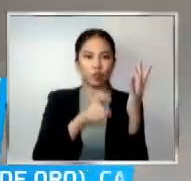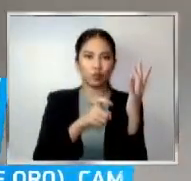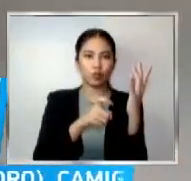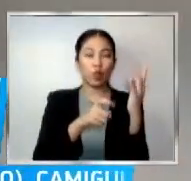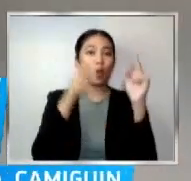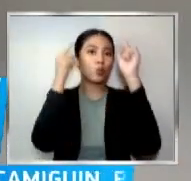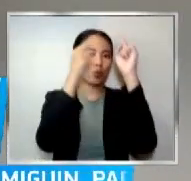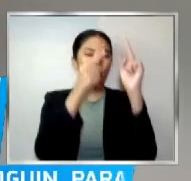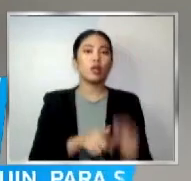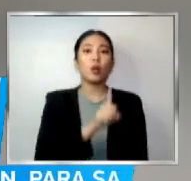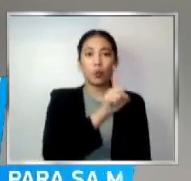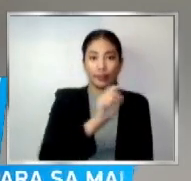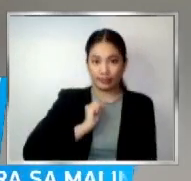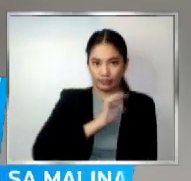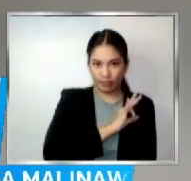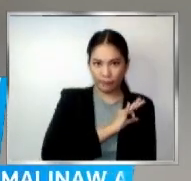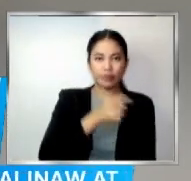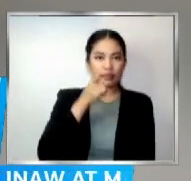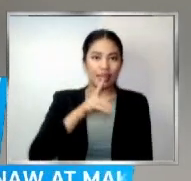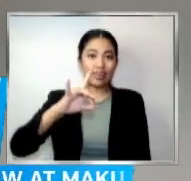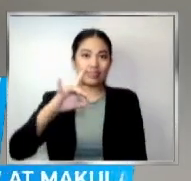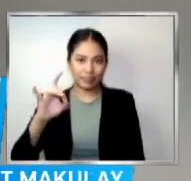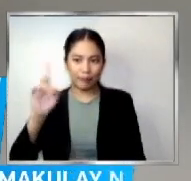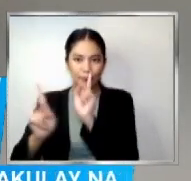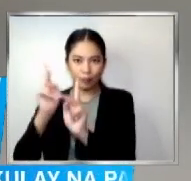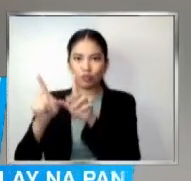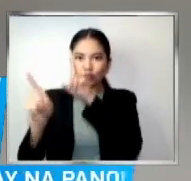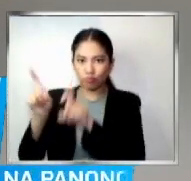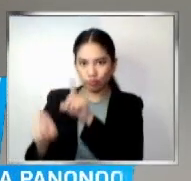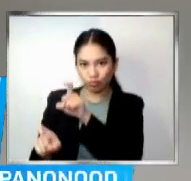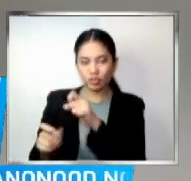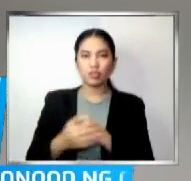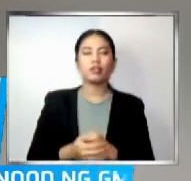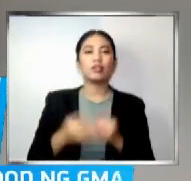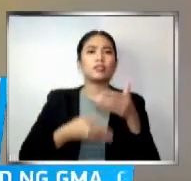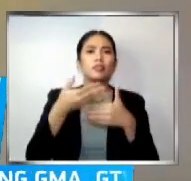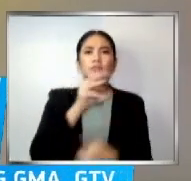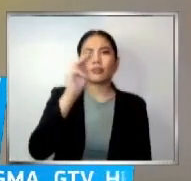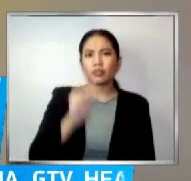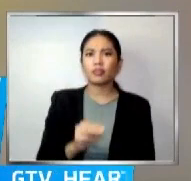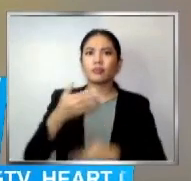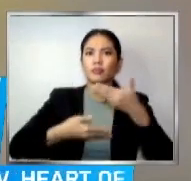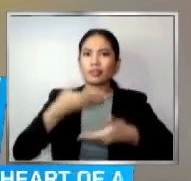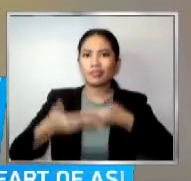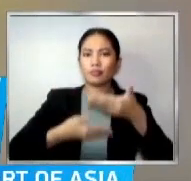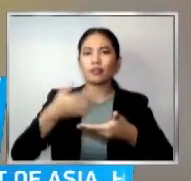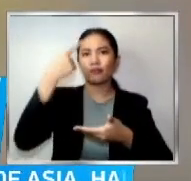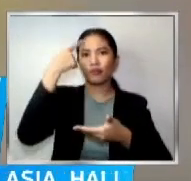1 to 800. Pinoproseso naman na sa lungsod ng Maynila ang 657 ng mga bagong contact tracer. Dagdag sila